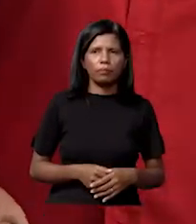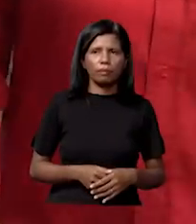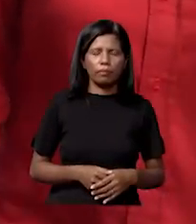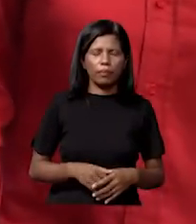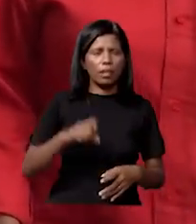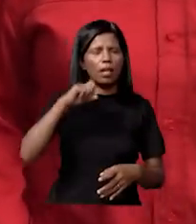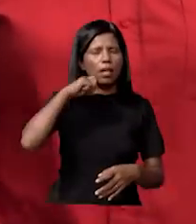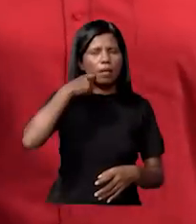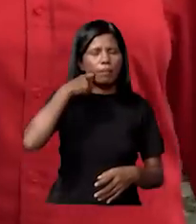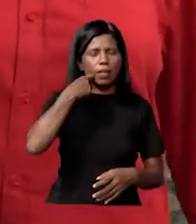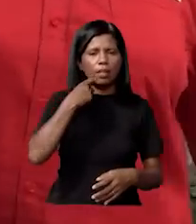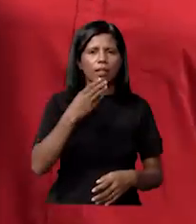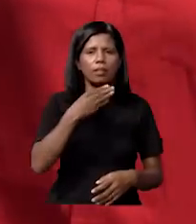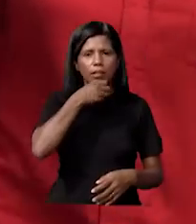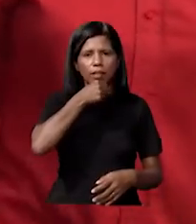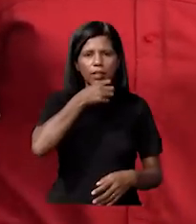apel, sabraka,